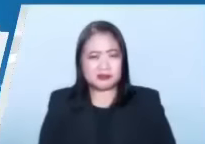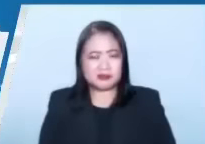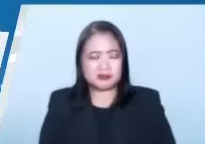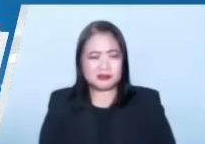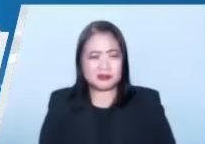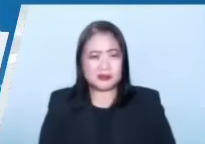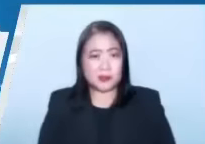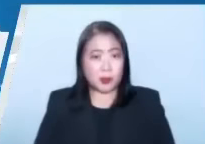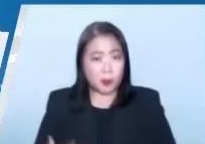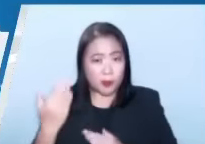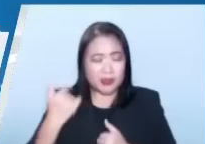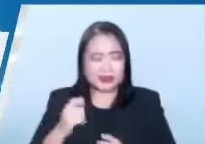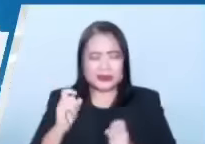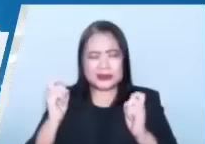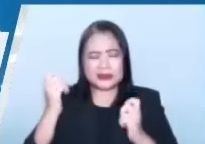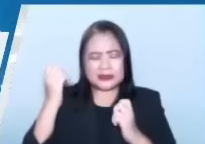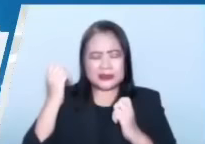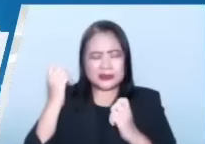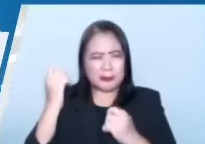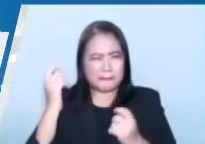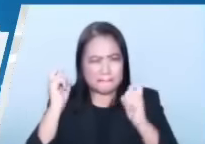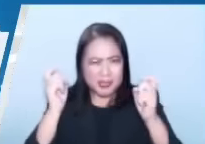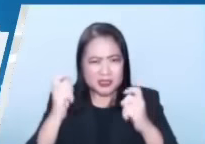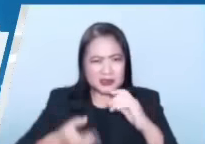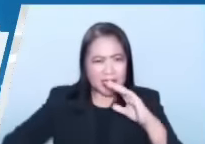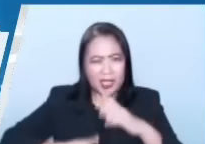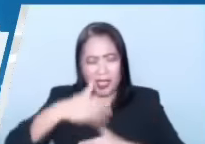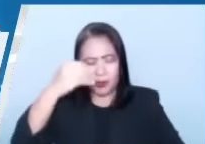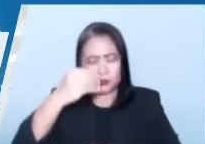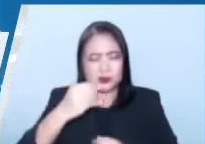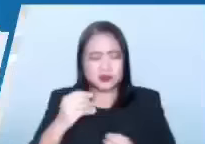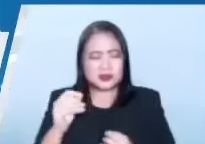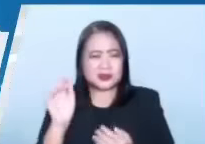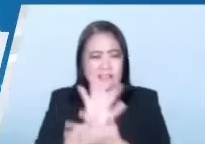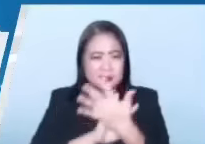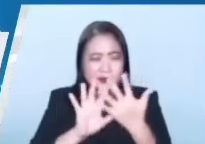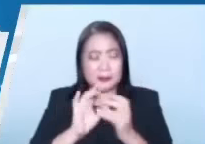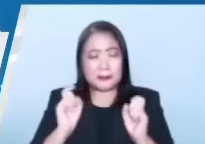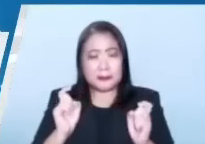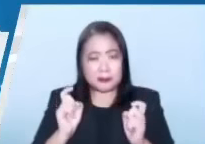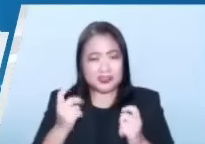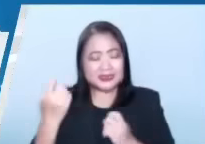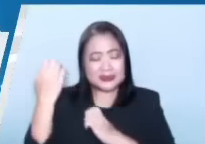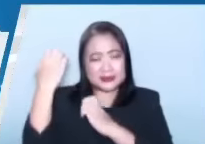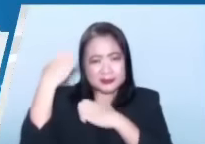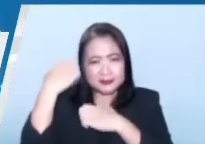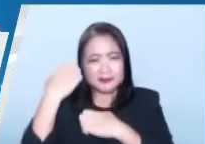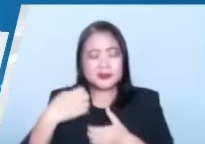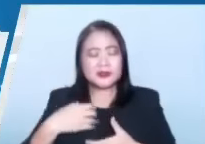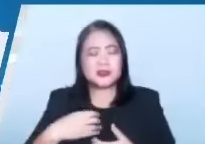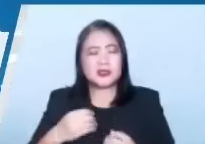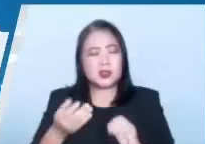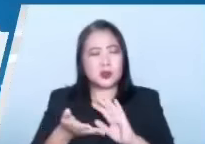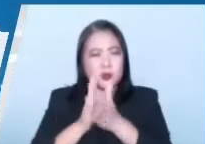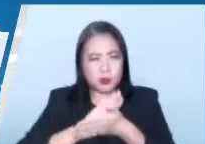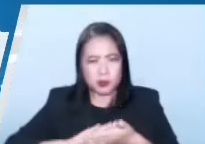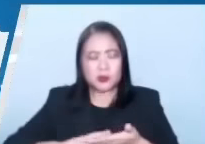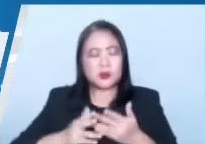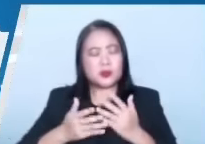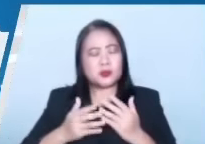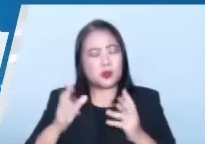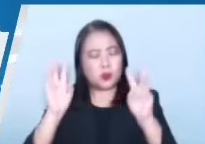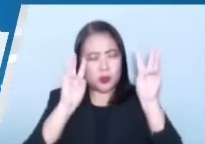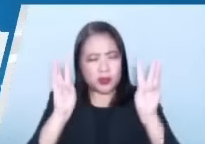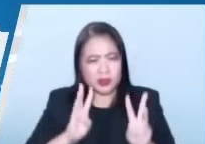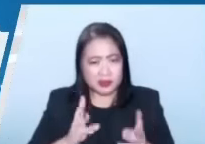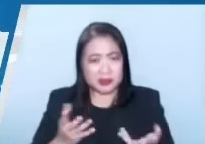na pagkilos nitong bagyong si Marcy, ay mabilis din nating inaasahan ang pag-aliwalas ng panahon, lalo na po sa bahagi ng Northern